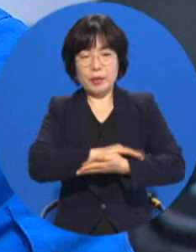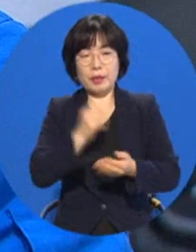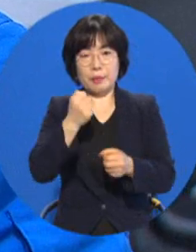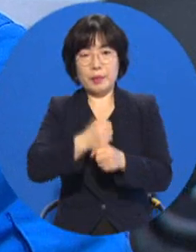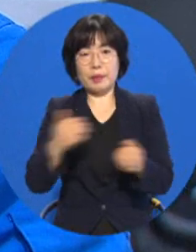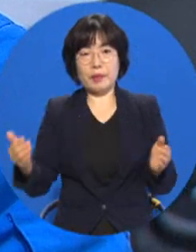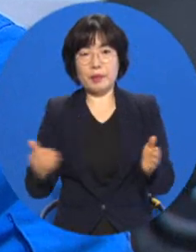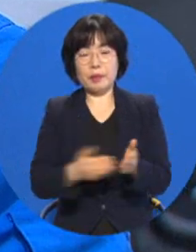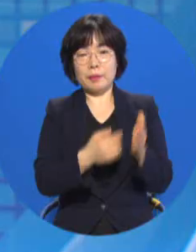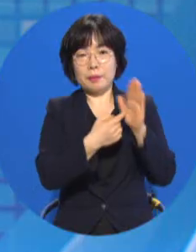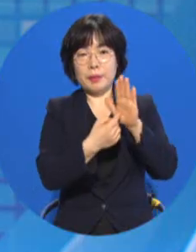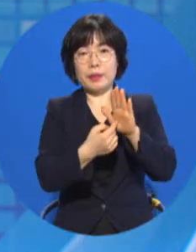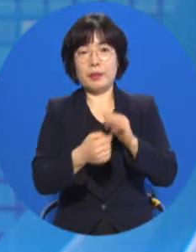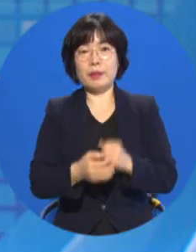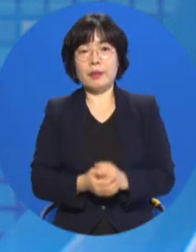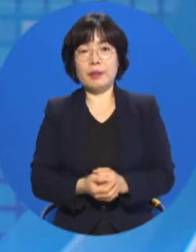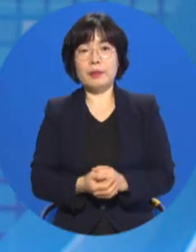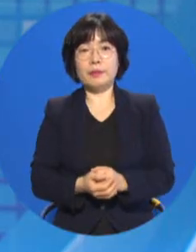밝혔습니다.